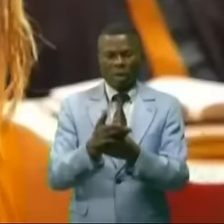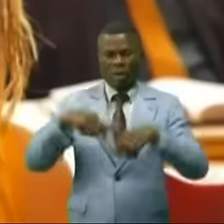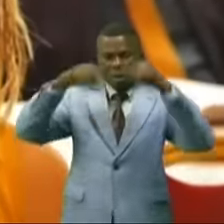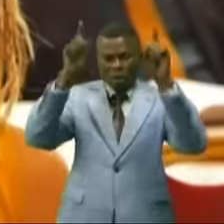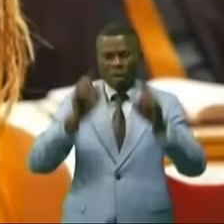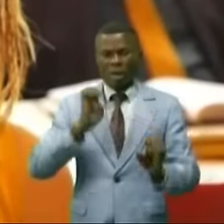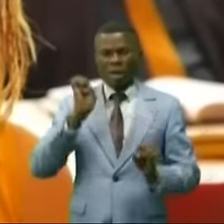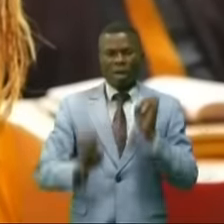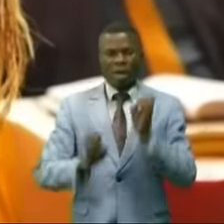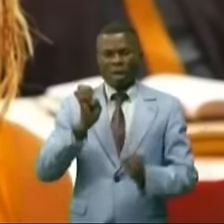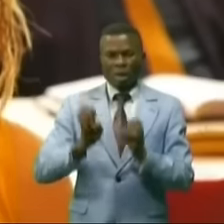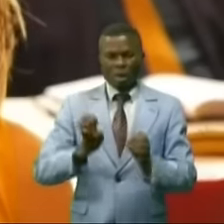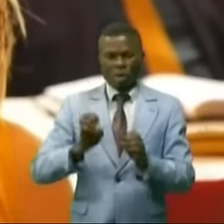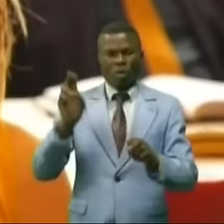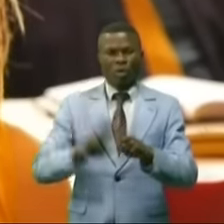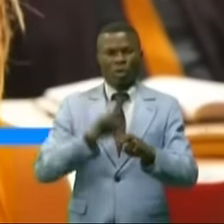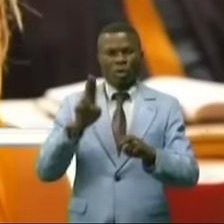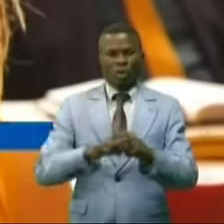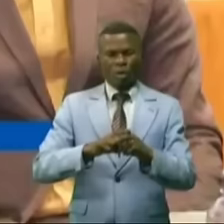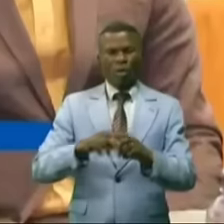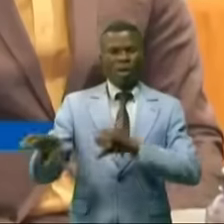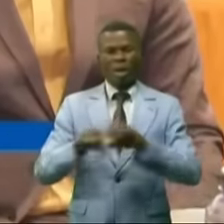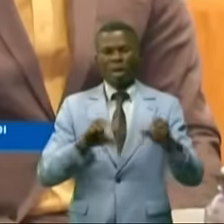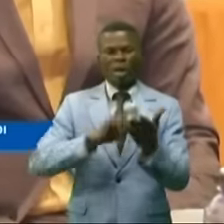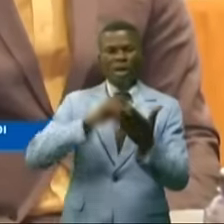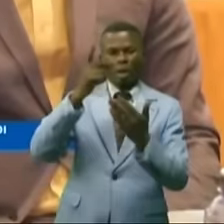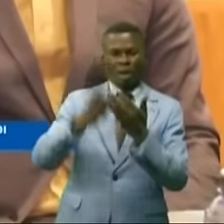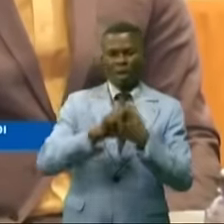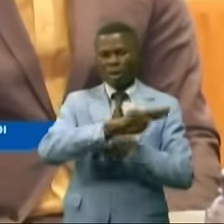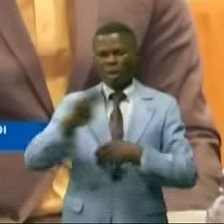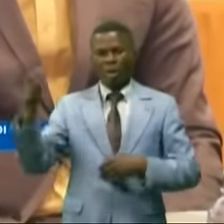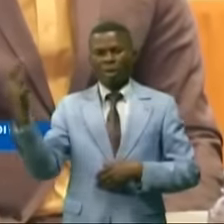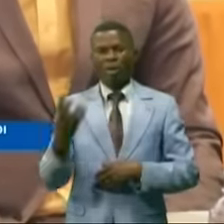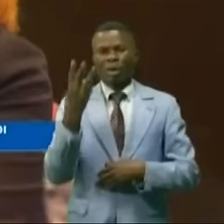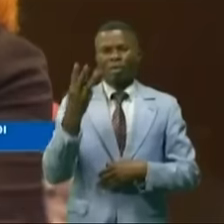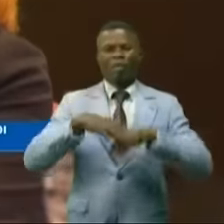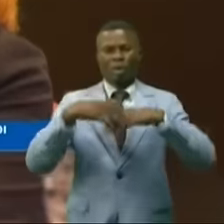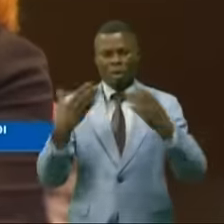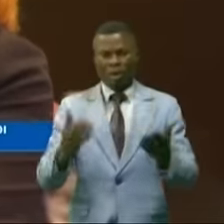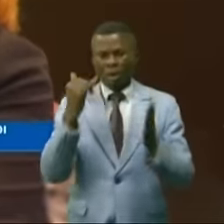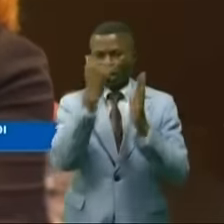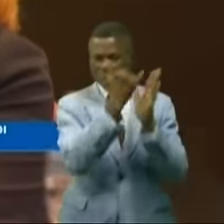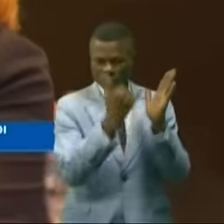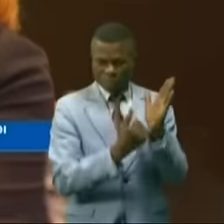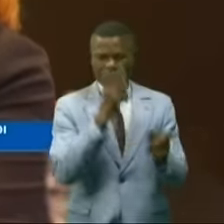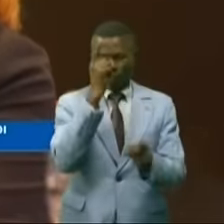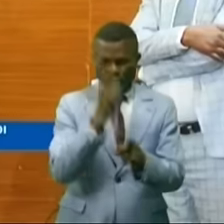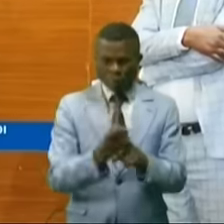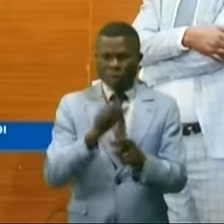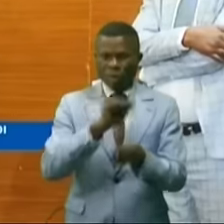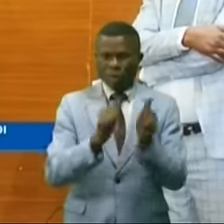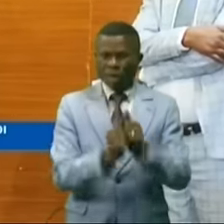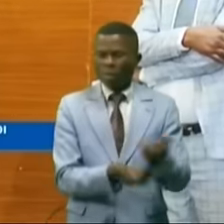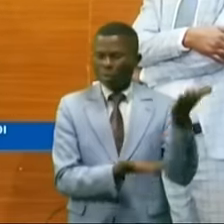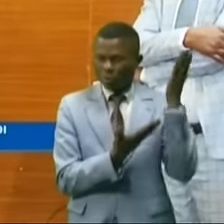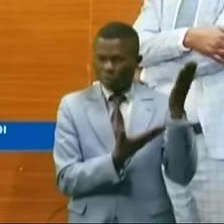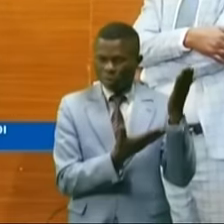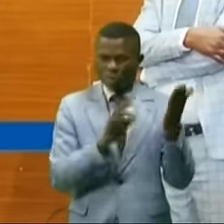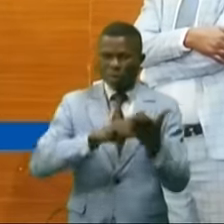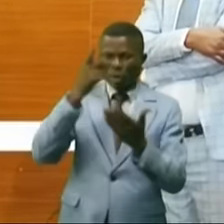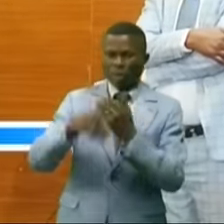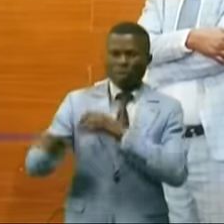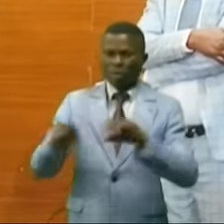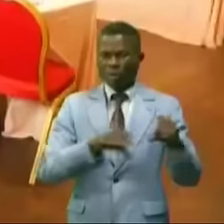évaluer les niveaux d'exécution des activités planifiées en 2023 et identifier les axes prioritaires pour les plans